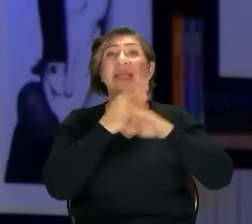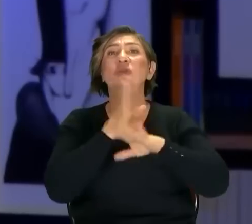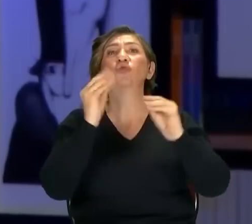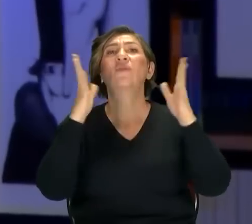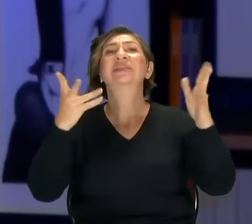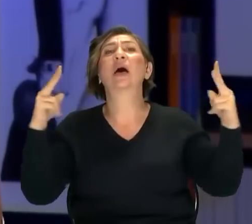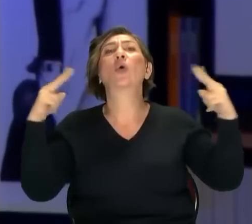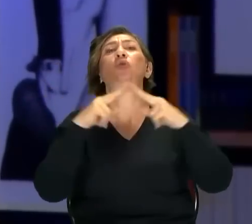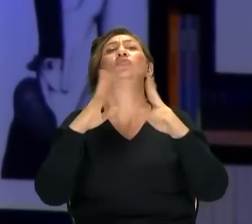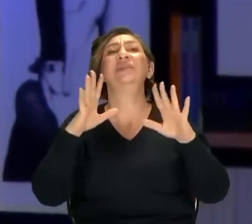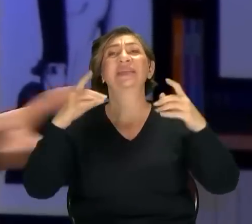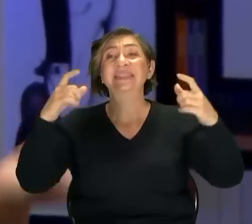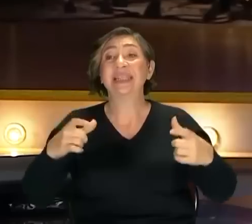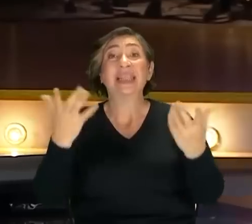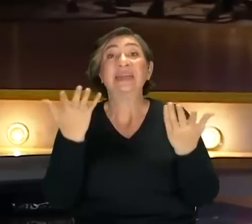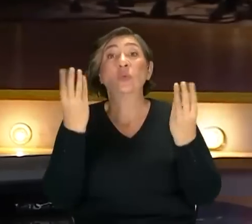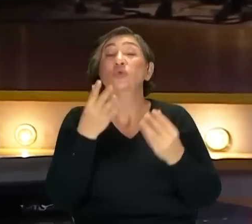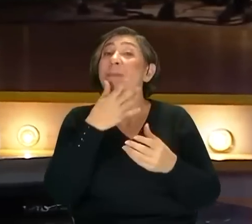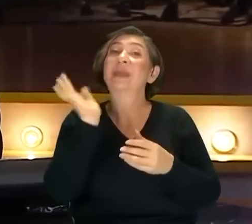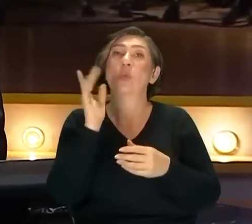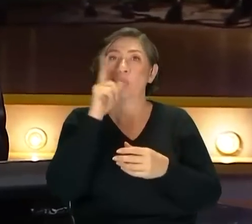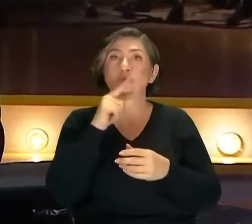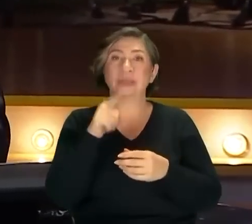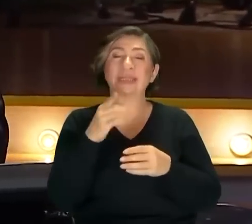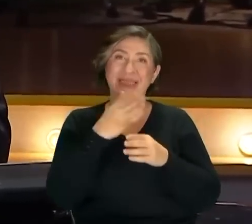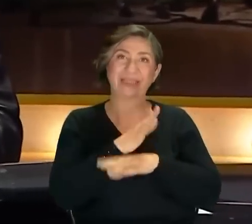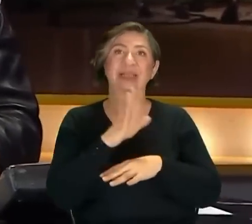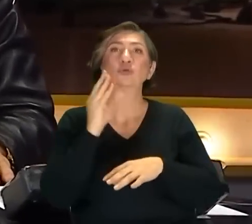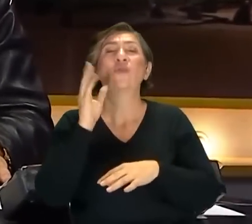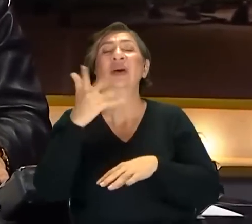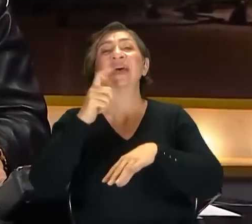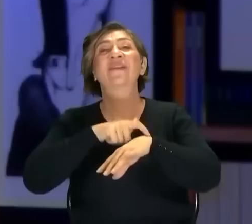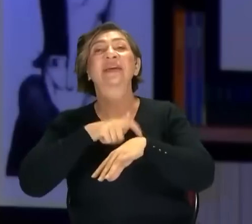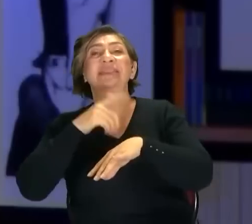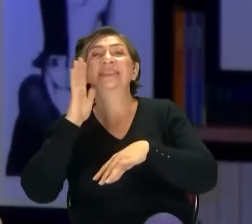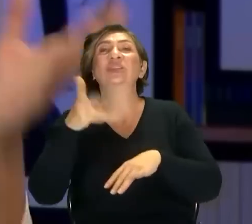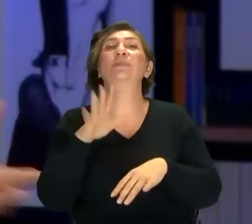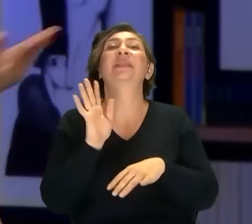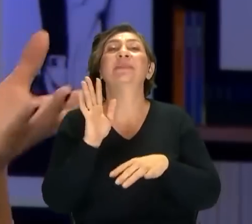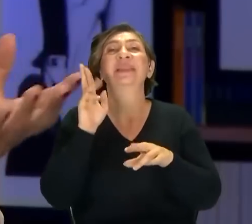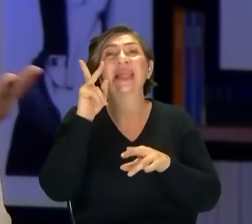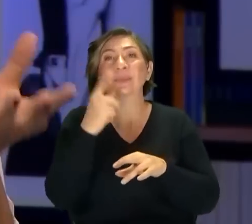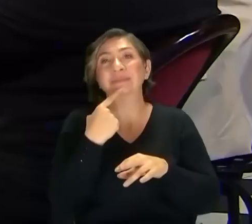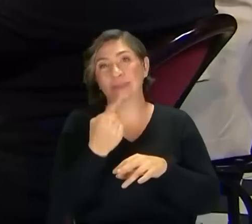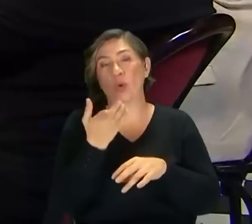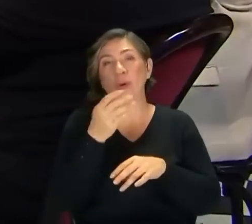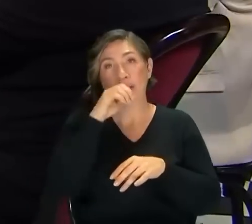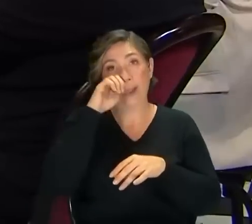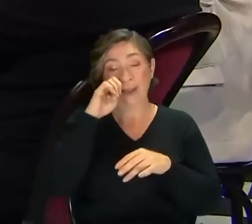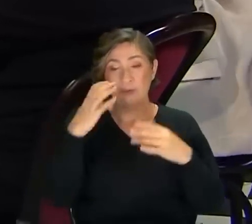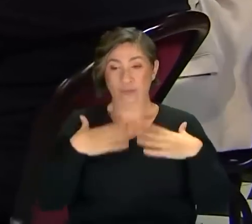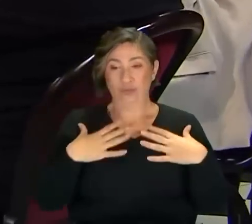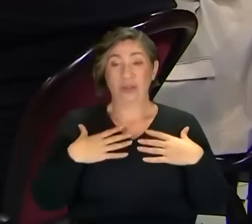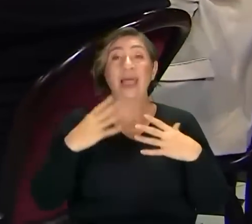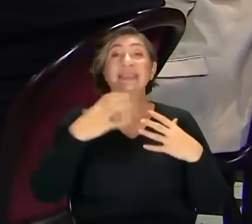gerçekten çok fazla sahnemiz yok. Sette nasıl olduğunu da bilmiyorum. O yüzden yani gerçekten çok fazla vakit geçirdiğim biri değil. Tanımıyorum. Şimdi şey vücuduna